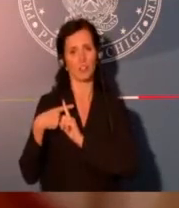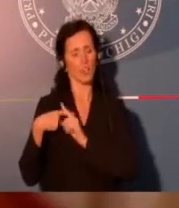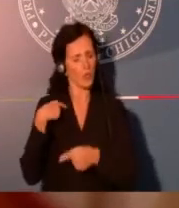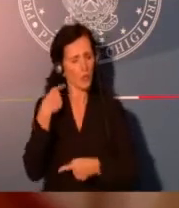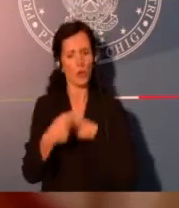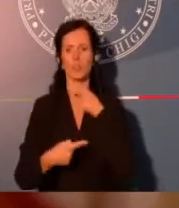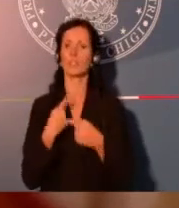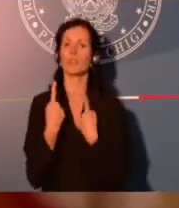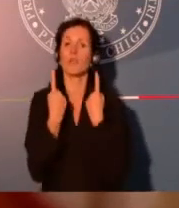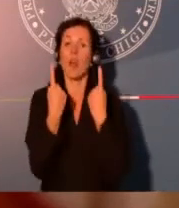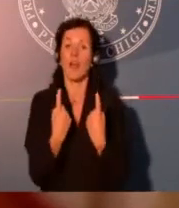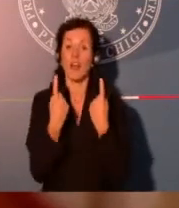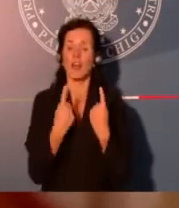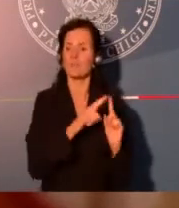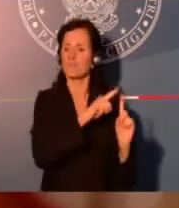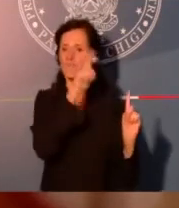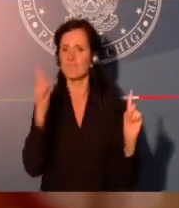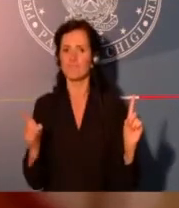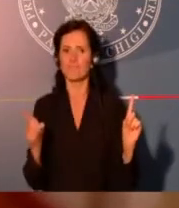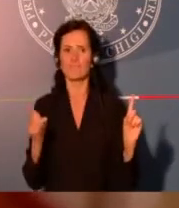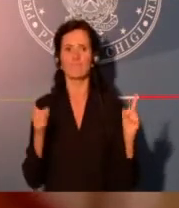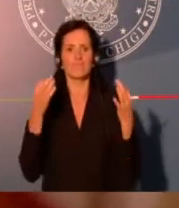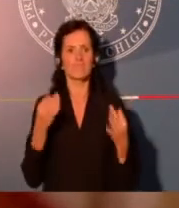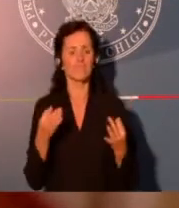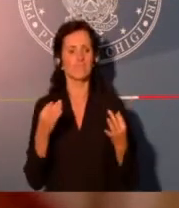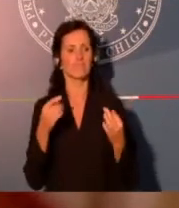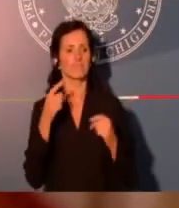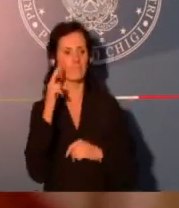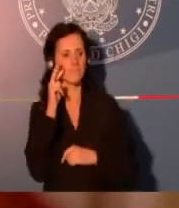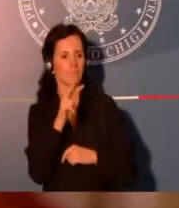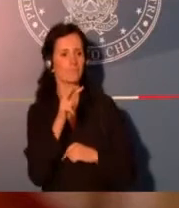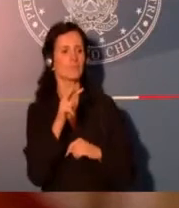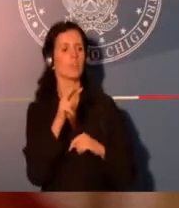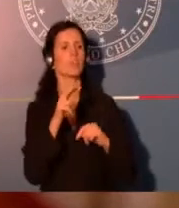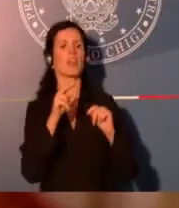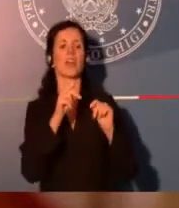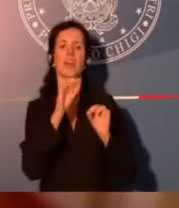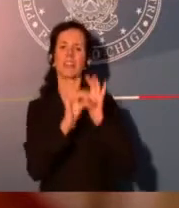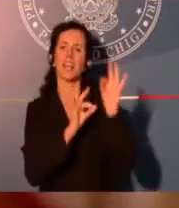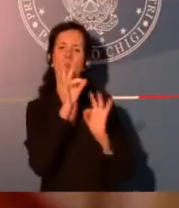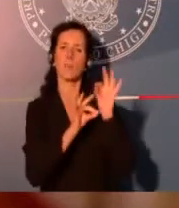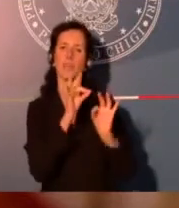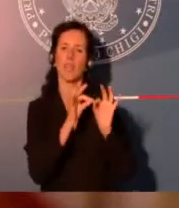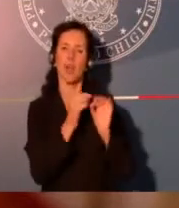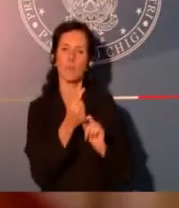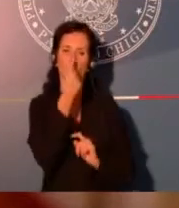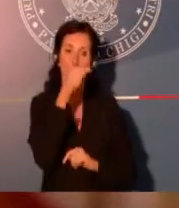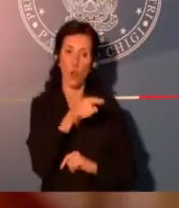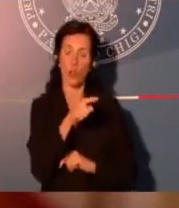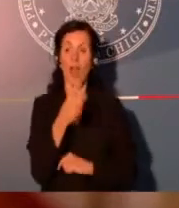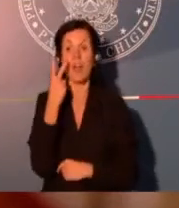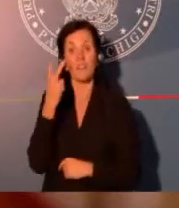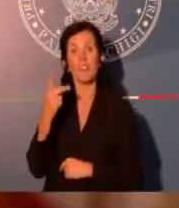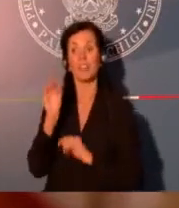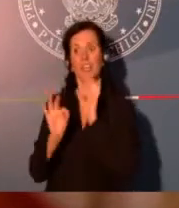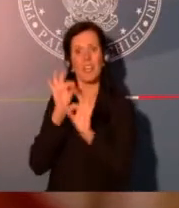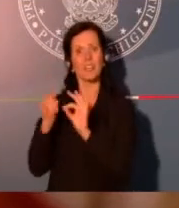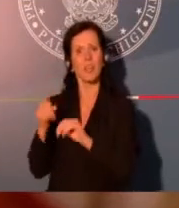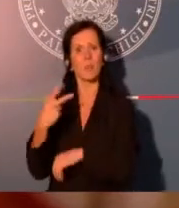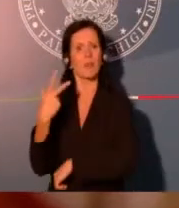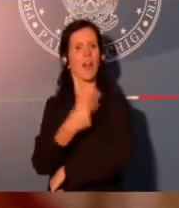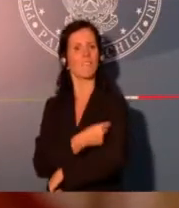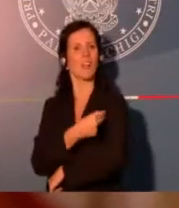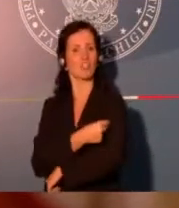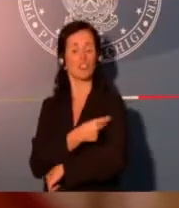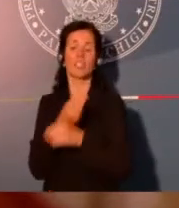attesa che si completino le verifiche in corso sia per le terapie monoclonali sia per i vaccini, in modo da renderli disponibili